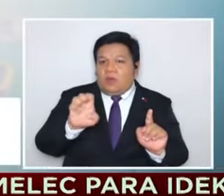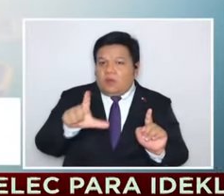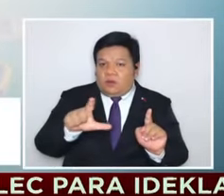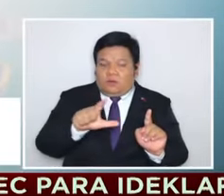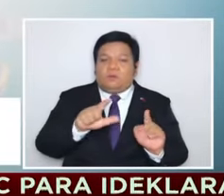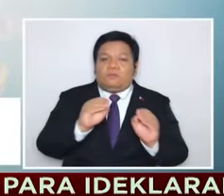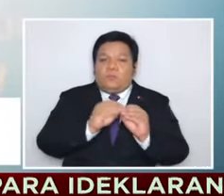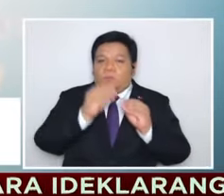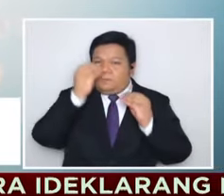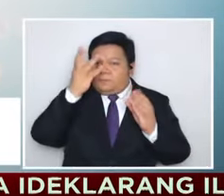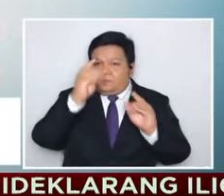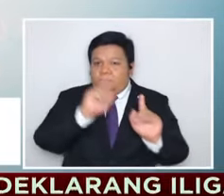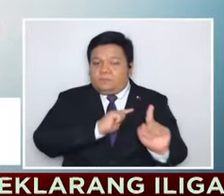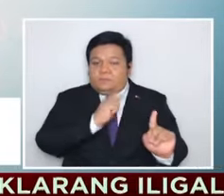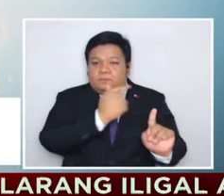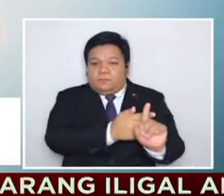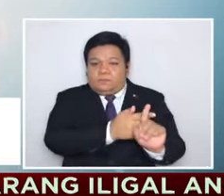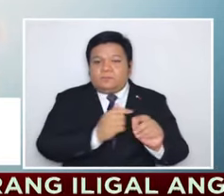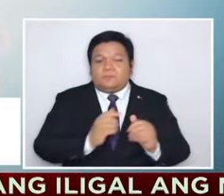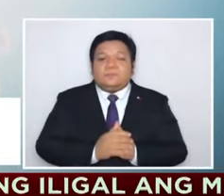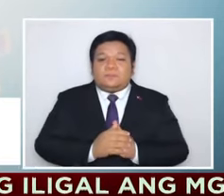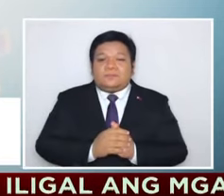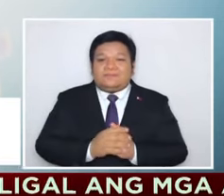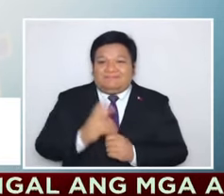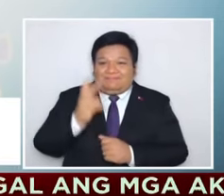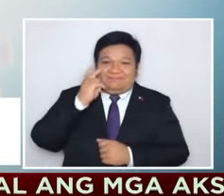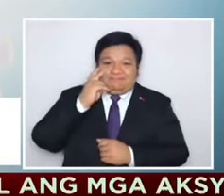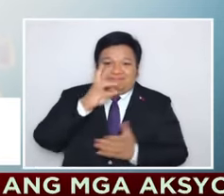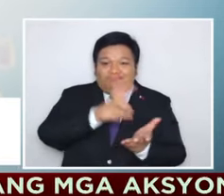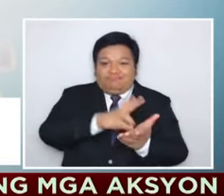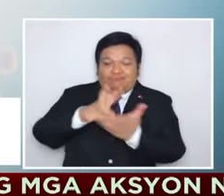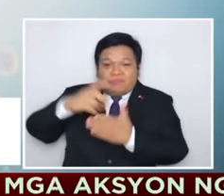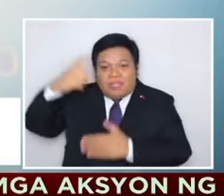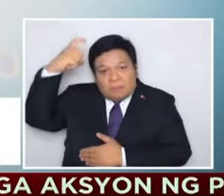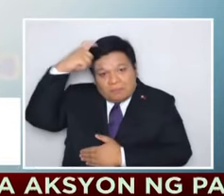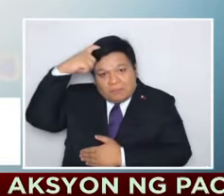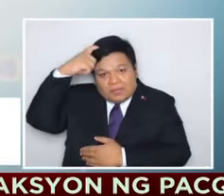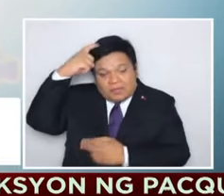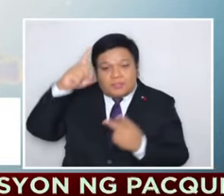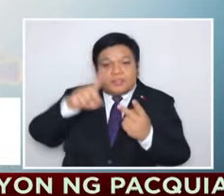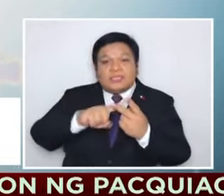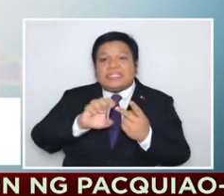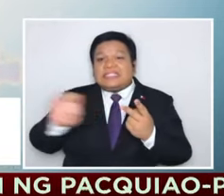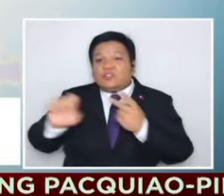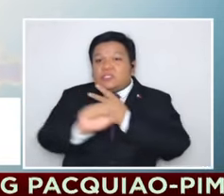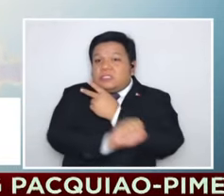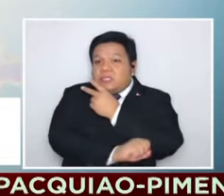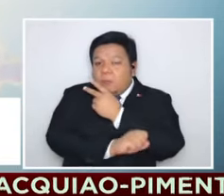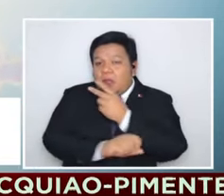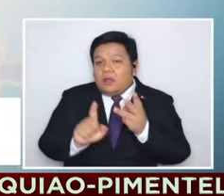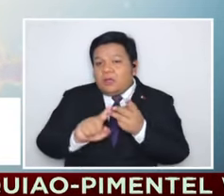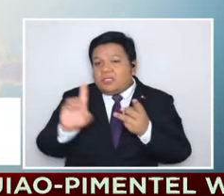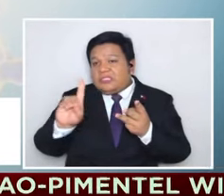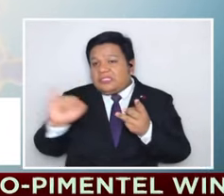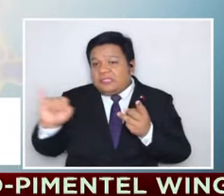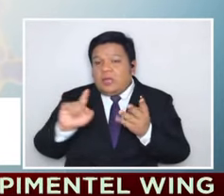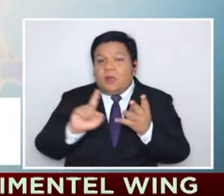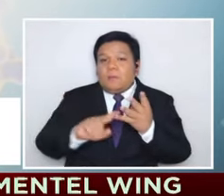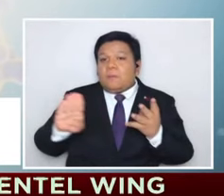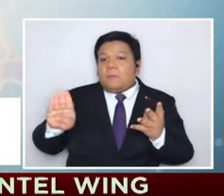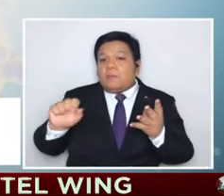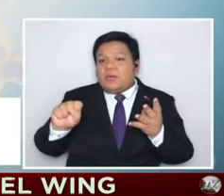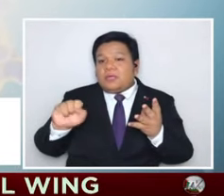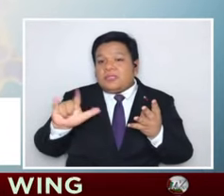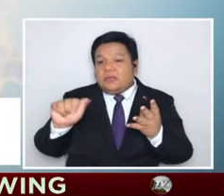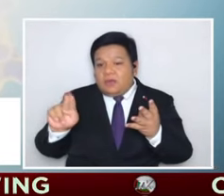Sa buong Pilipinas, ang mga lugar ng Batanes, Eastern Samar, Dinagat Islands, Basilan, Sulu at Tawi-Tawi na lang